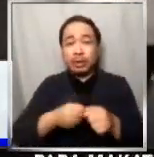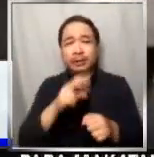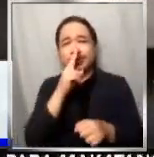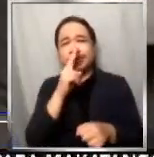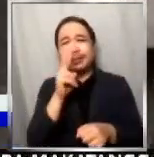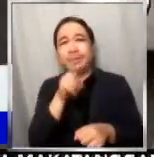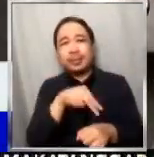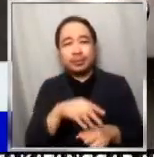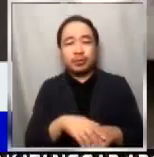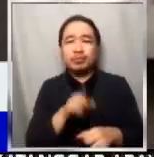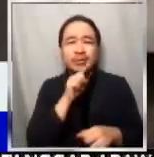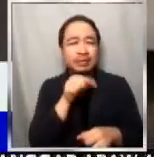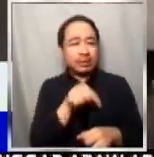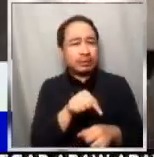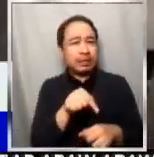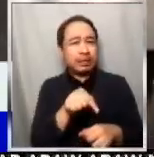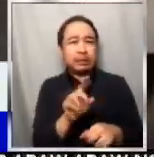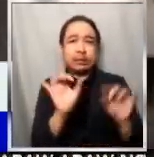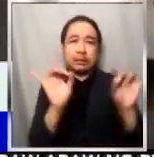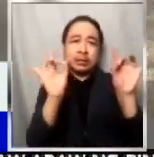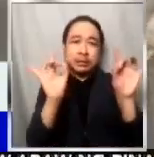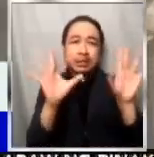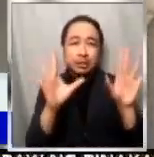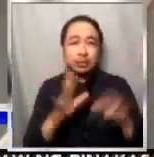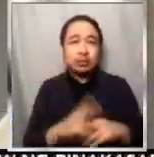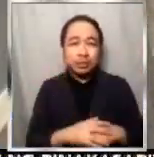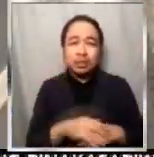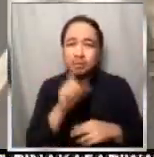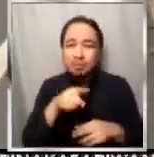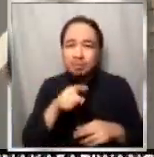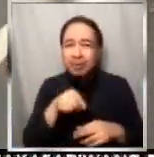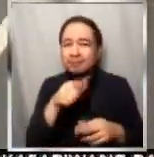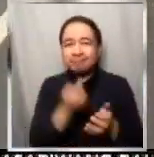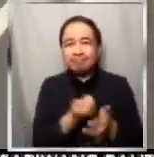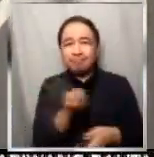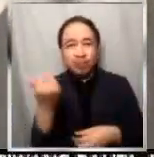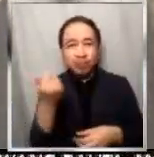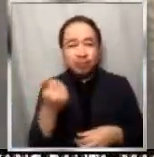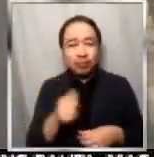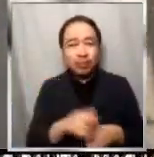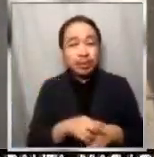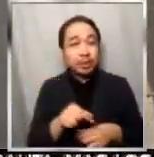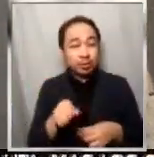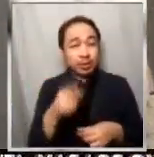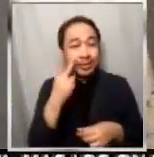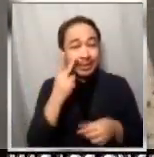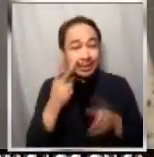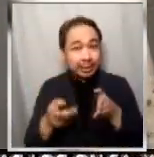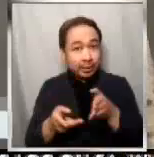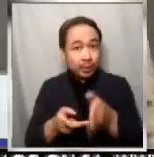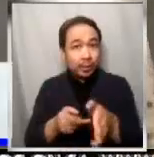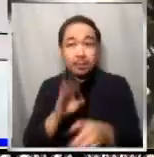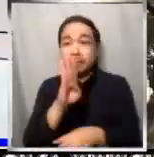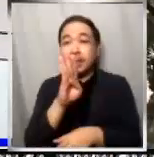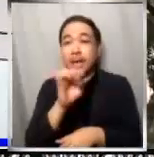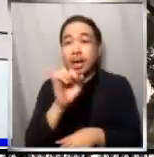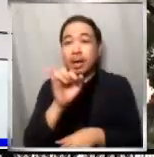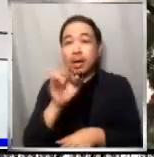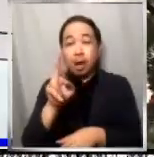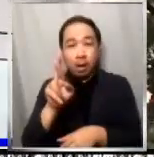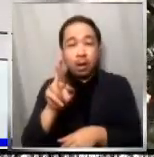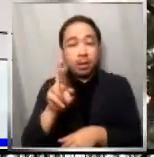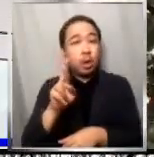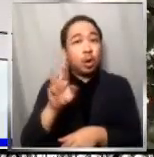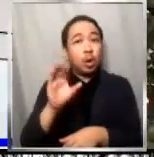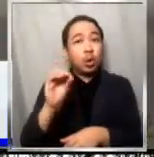dyan. Dapat talaga tanggalin yan eh. Inilatag ang mga lane divider sa BIR Road para bigyang daan ang